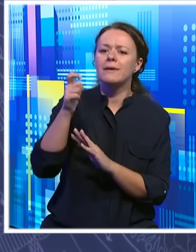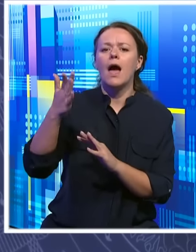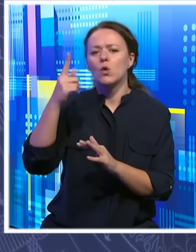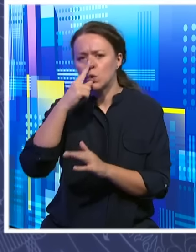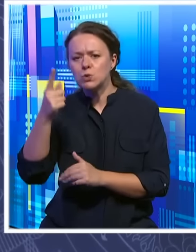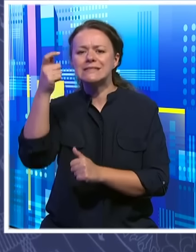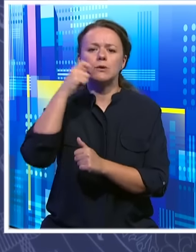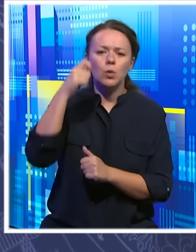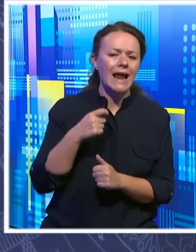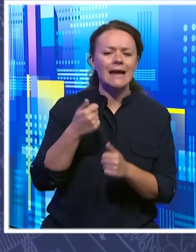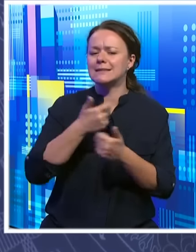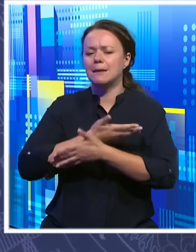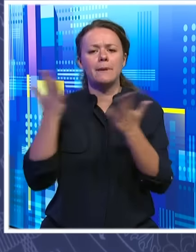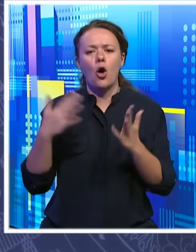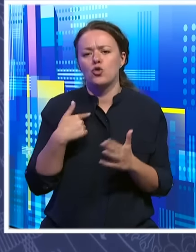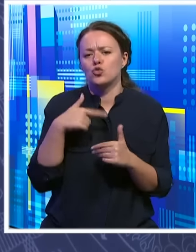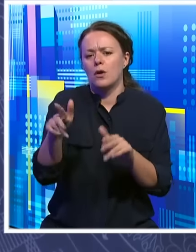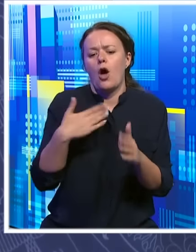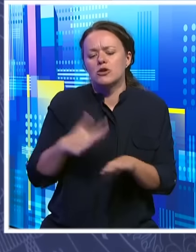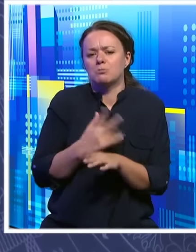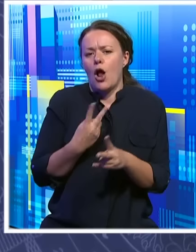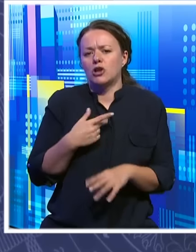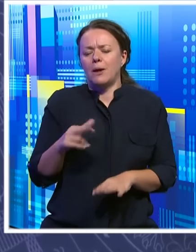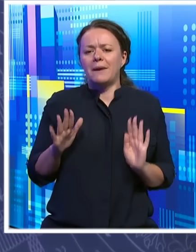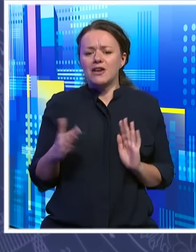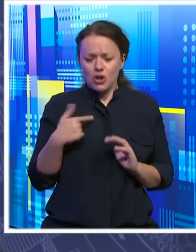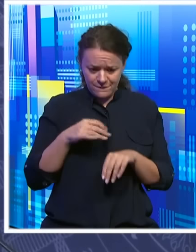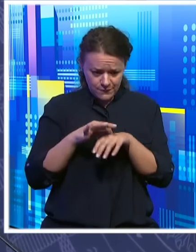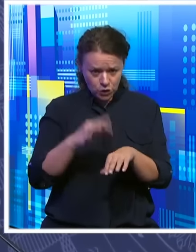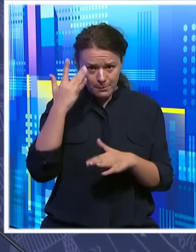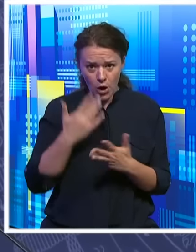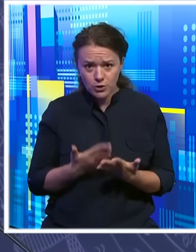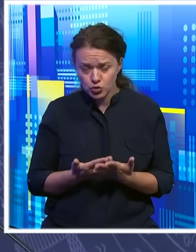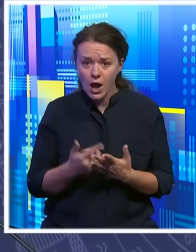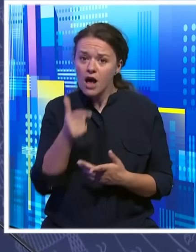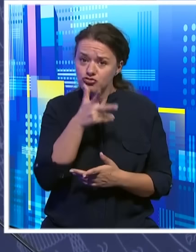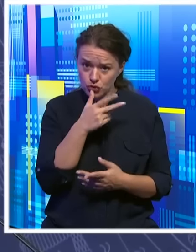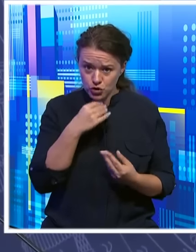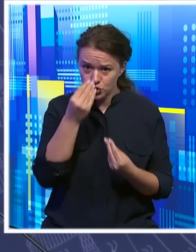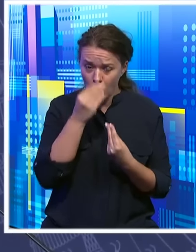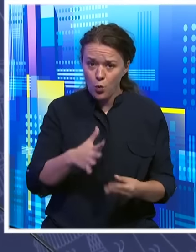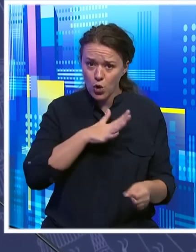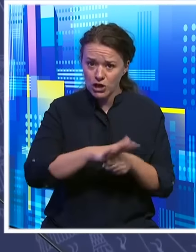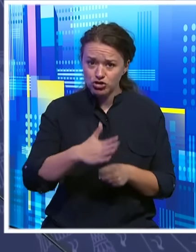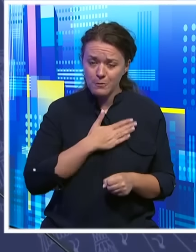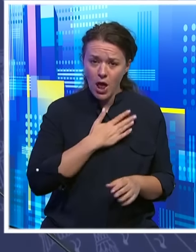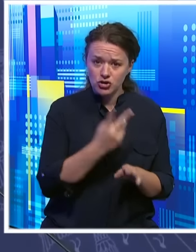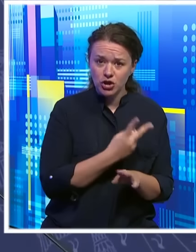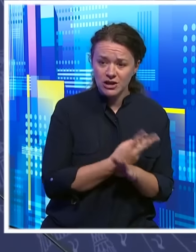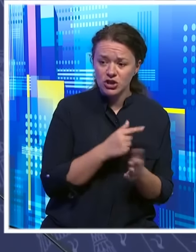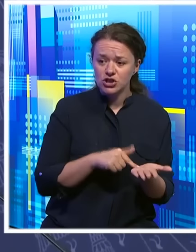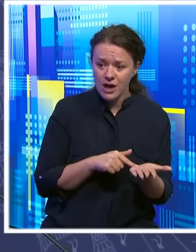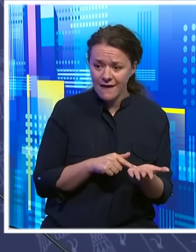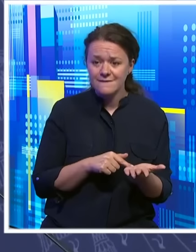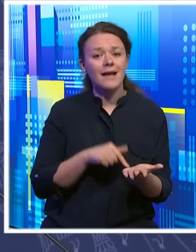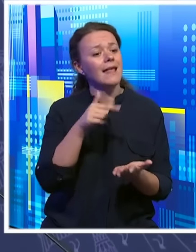ko. O svemu vodimo računa. A šta hoćete, da uništimo svoju zemlju? A onda da ne prime jednu platu, eto